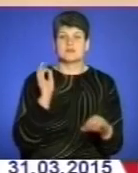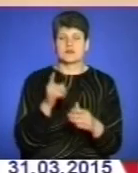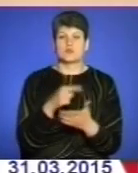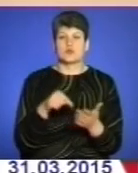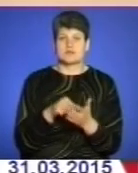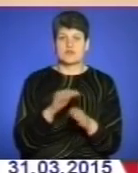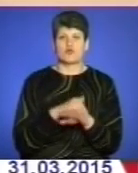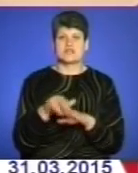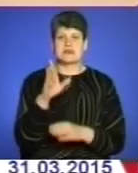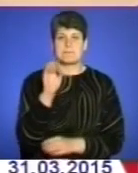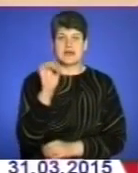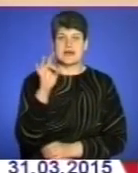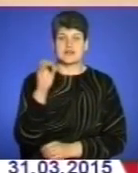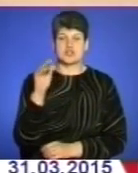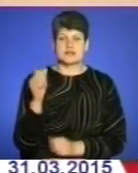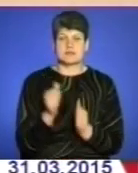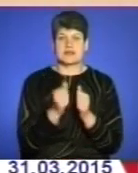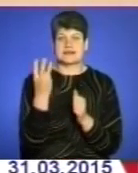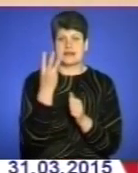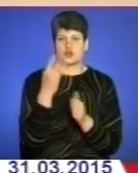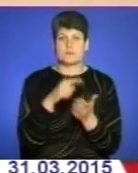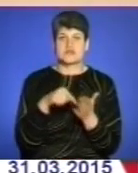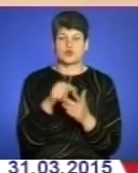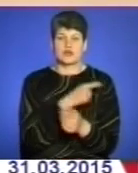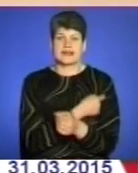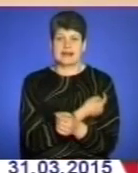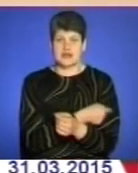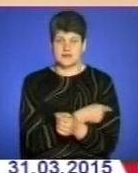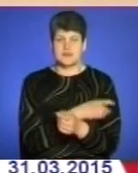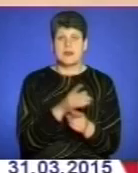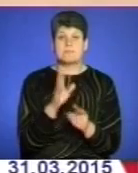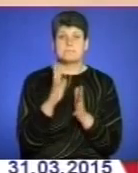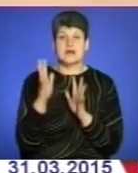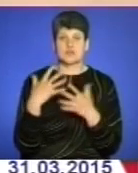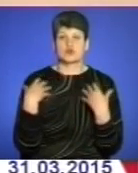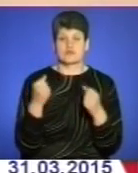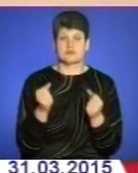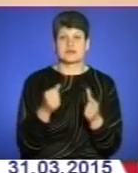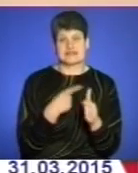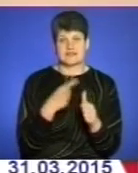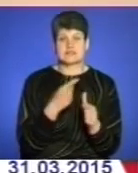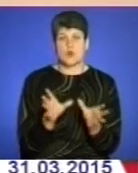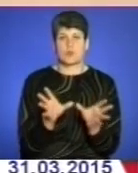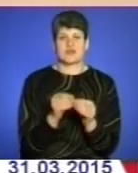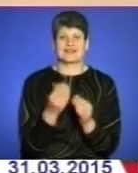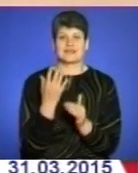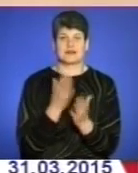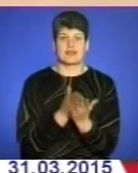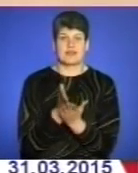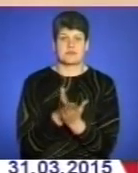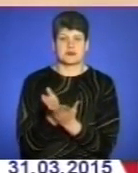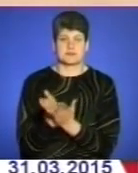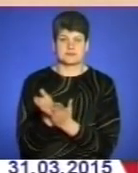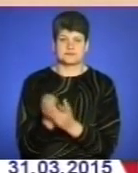вулиці Бережанській біля 3-ї міської лікарні. Чому? Тому що парк здоров'я, тому і називається, він поєднує якби декілька напрямків. По-перше,